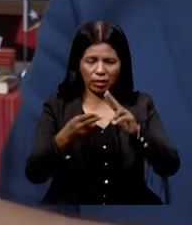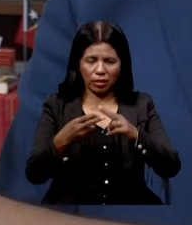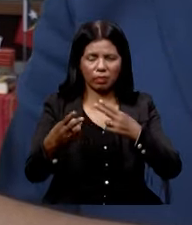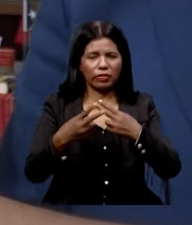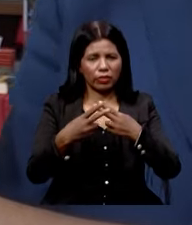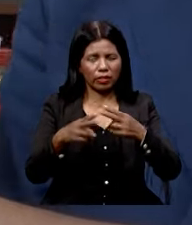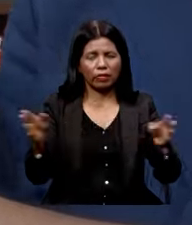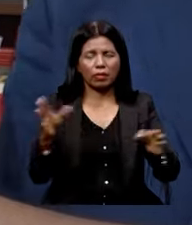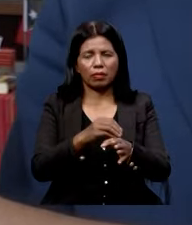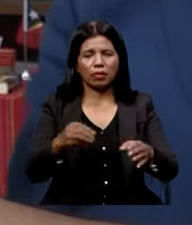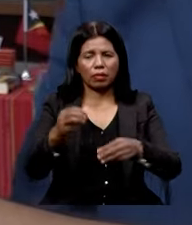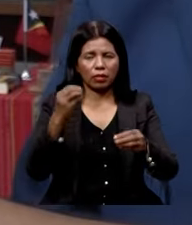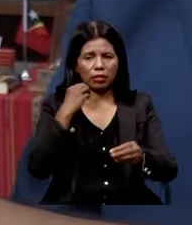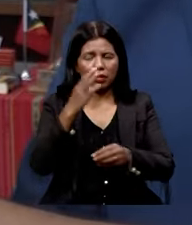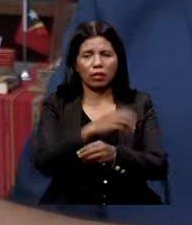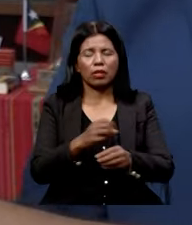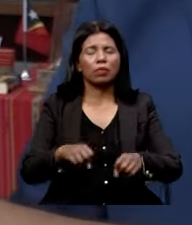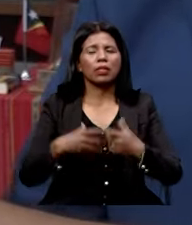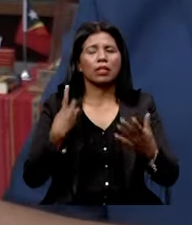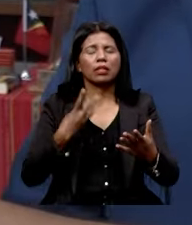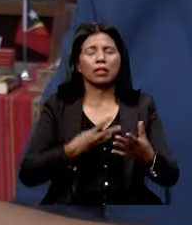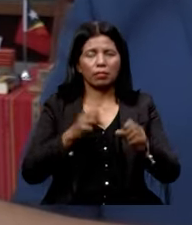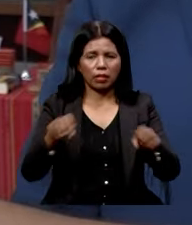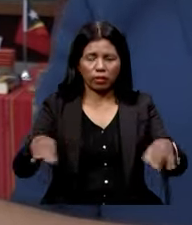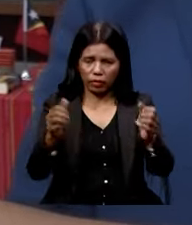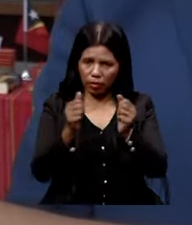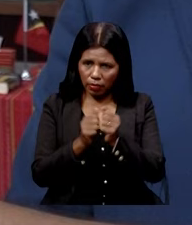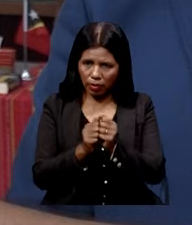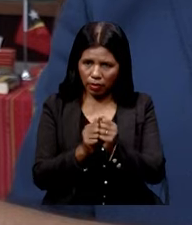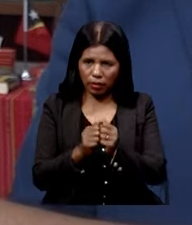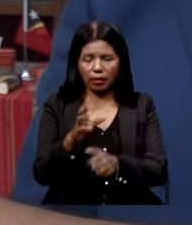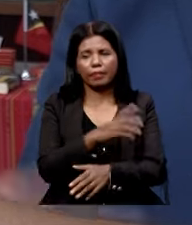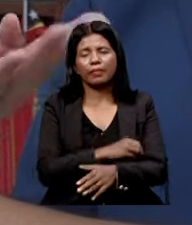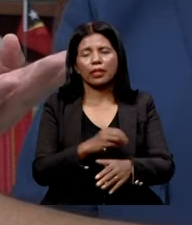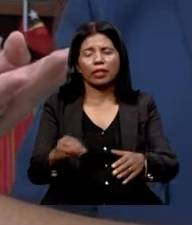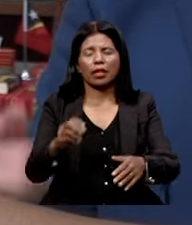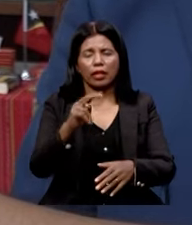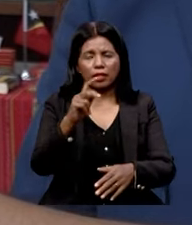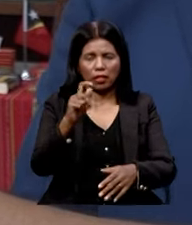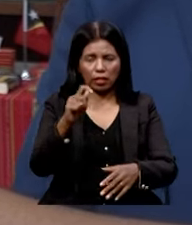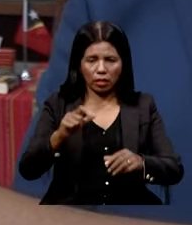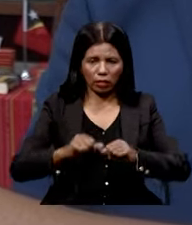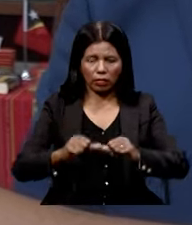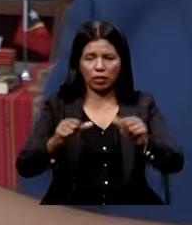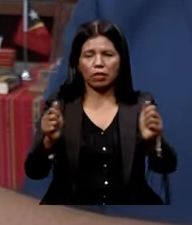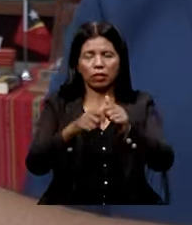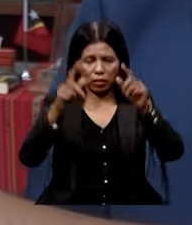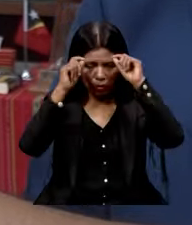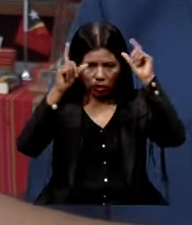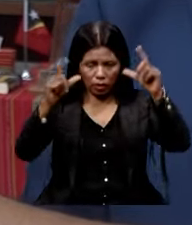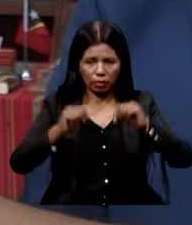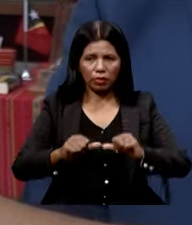sudah. Apa yang bisa kita bekerja sama dan membantu untuk saling membantu NTT-nya bisa maju dengan Timor-Leste-nya bisa